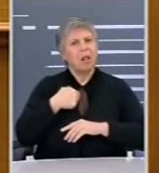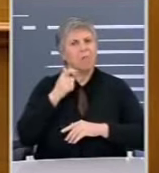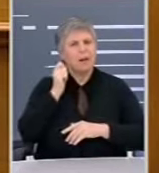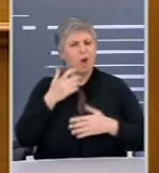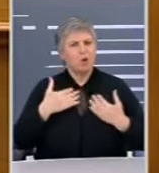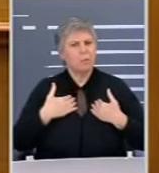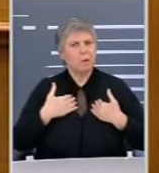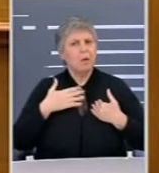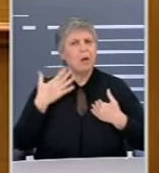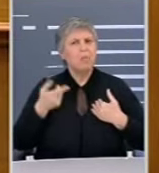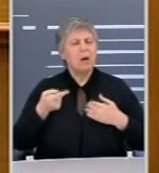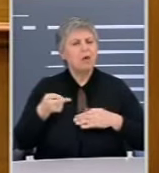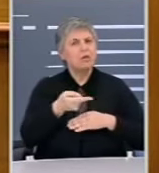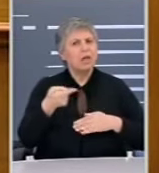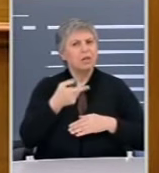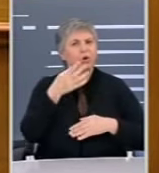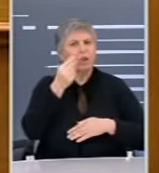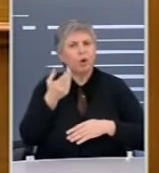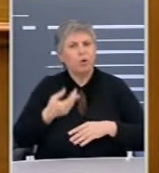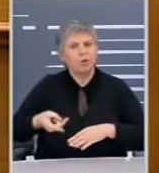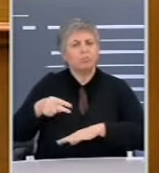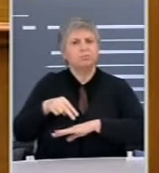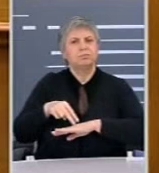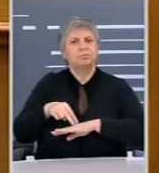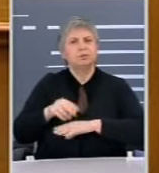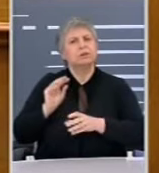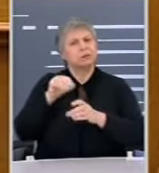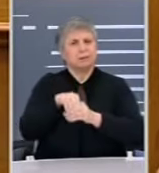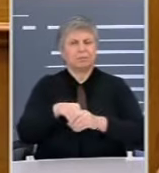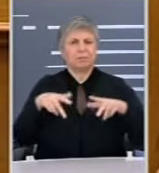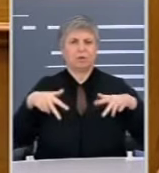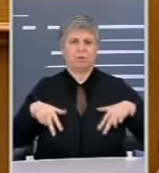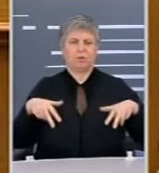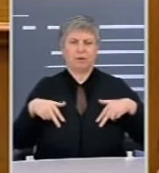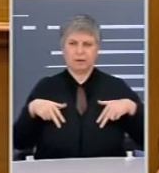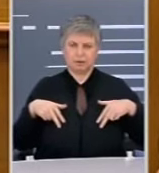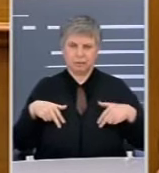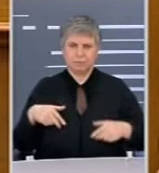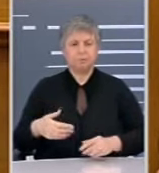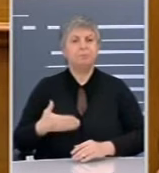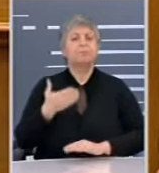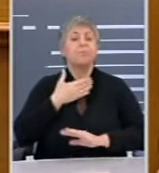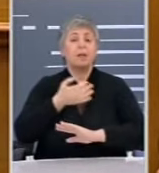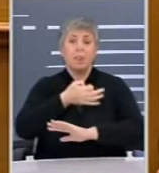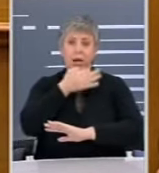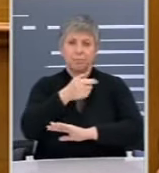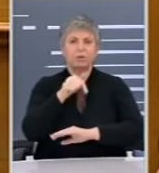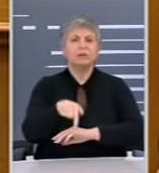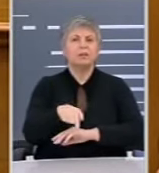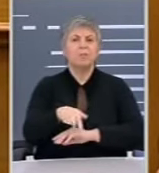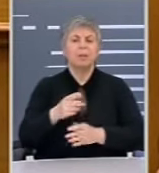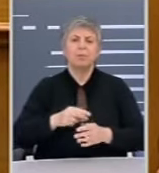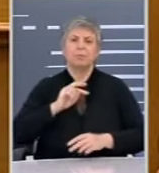κυβέρνηση κυρίες και κύριοι σήμερα πρέπει να δοθούν απαντήσεις σε μερικά πολύ απλά